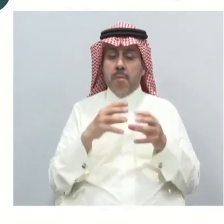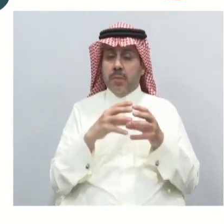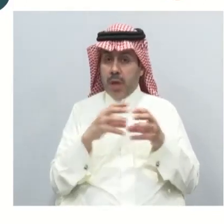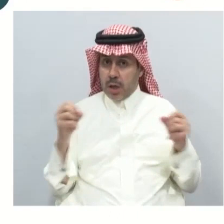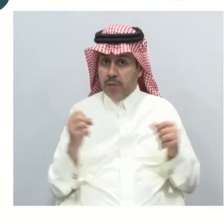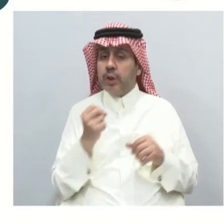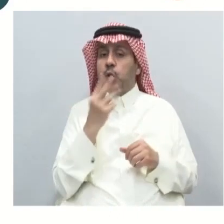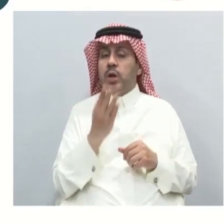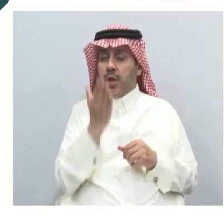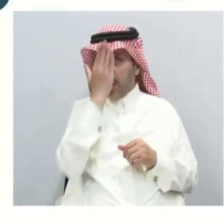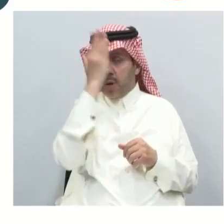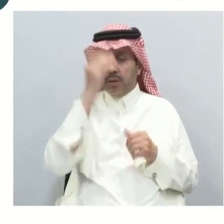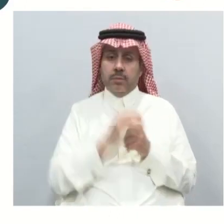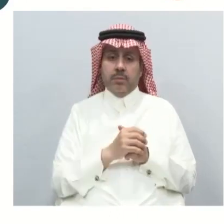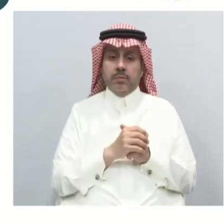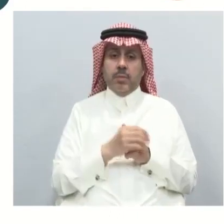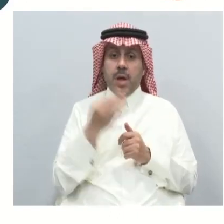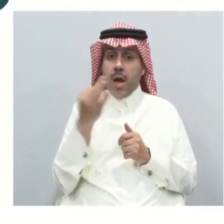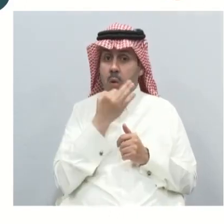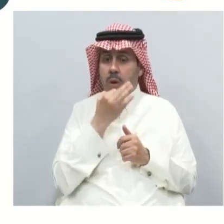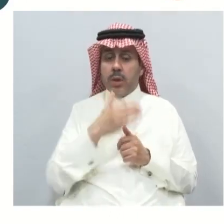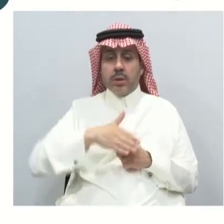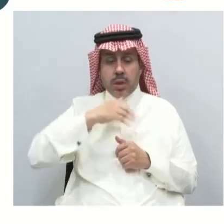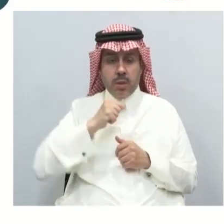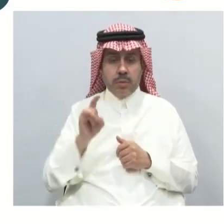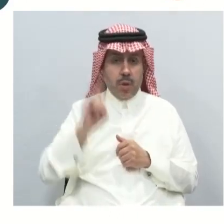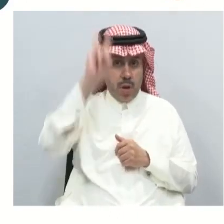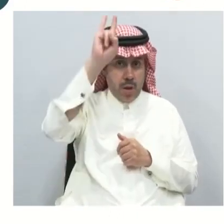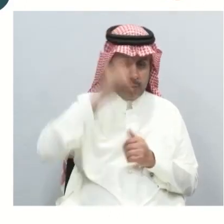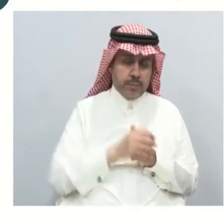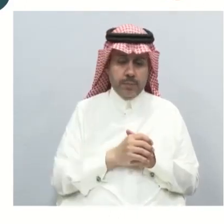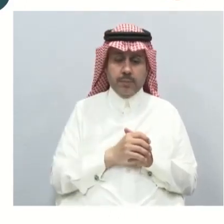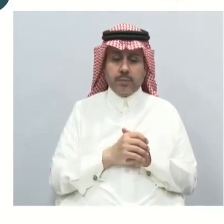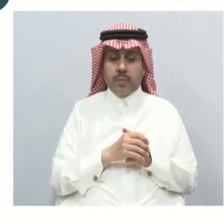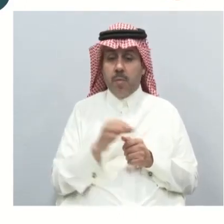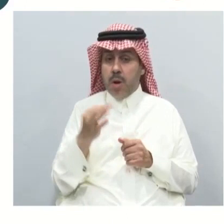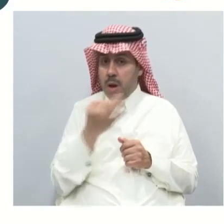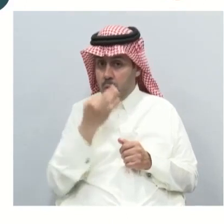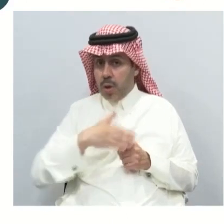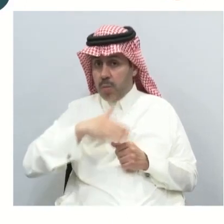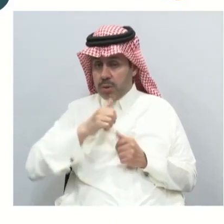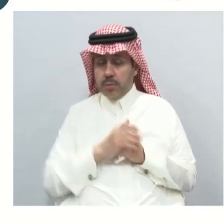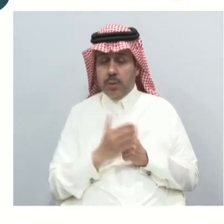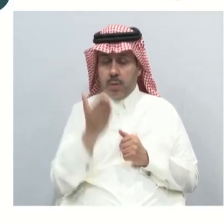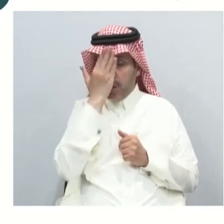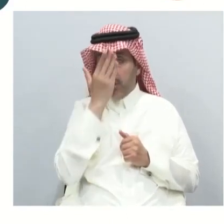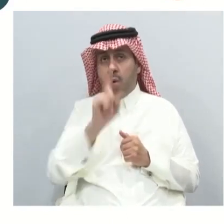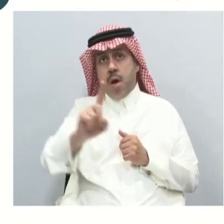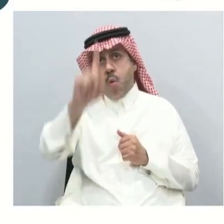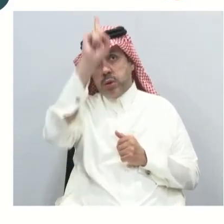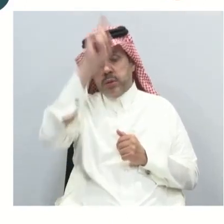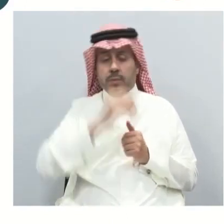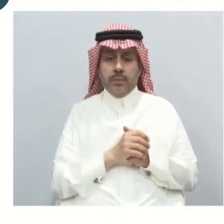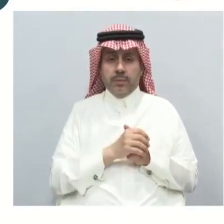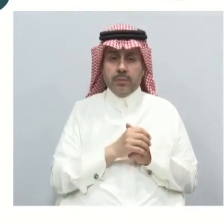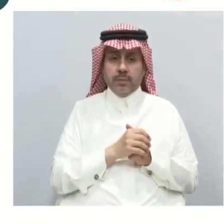ان من خلال قوله صلى الله عليه وسلم شهاده لا اله الا الله وايضا من قوله صلى الله عليه وسلم عباده الله عز وجل